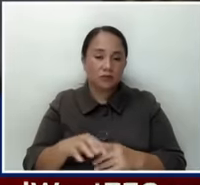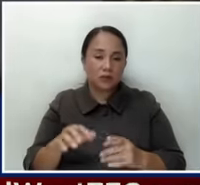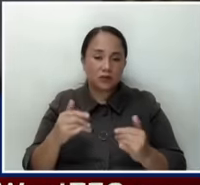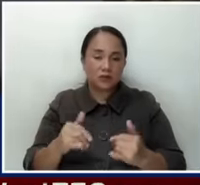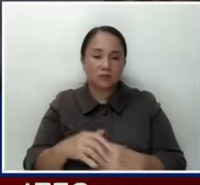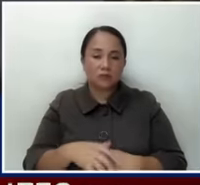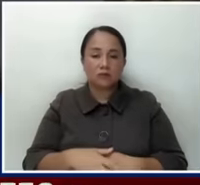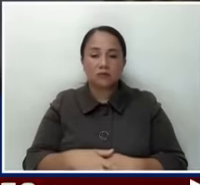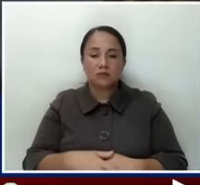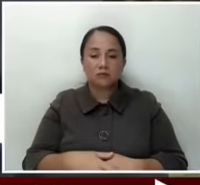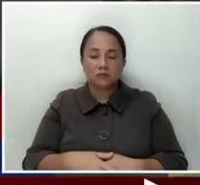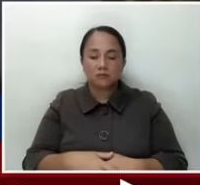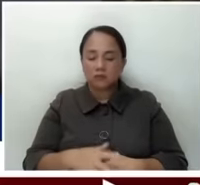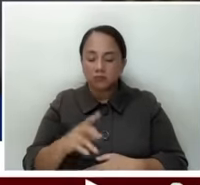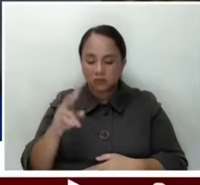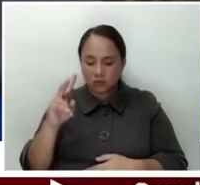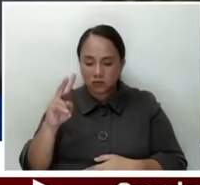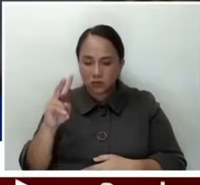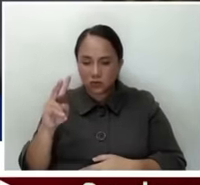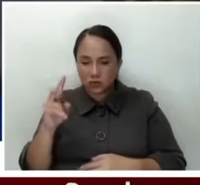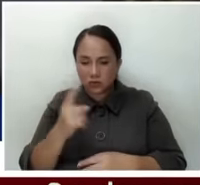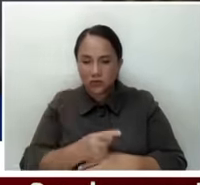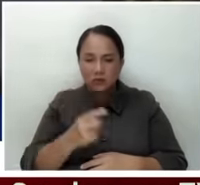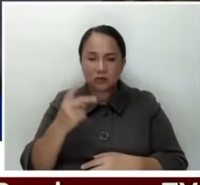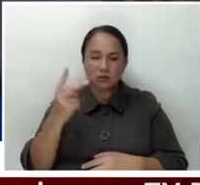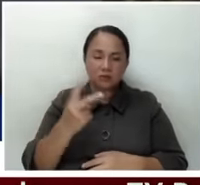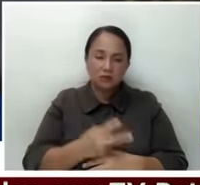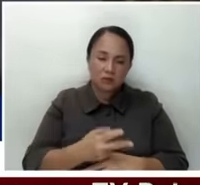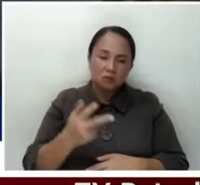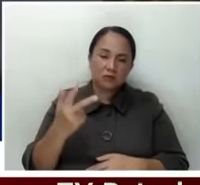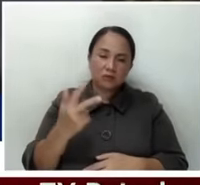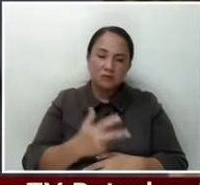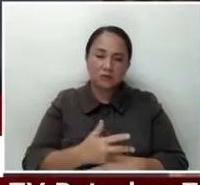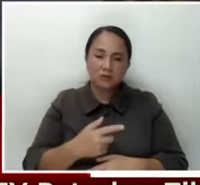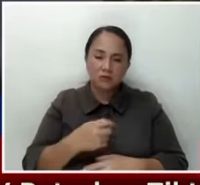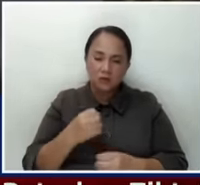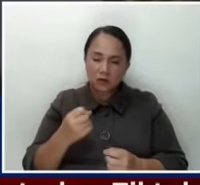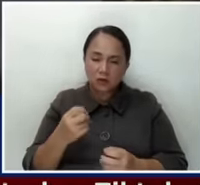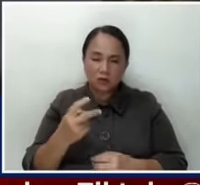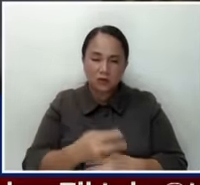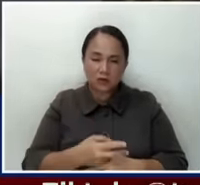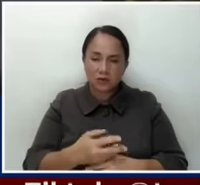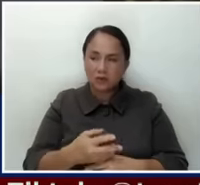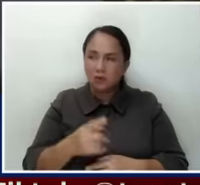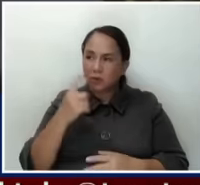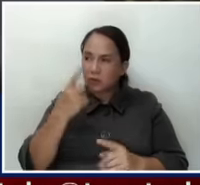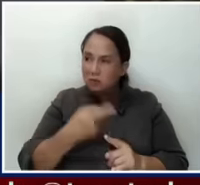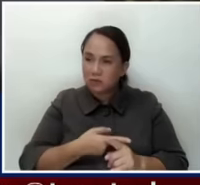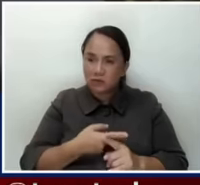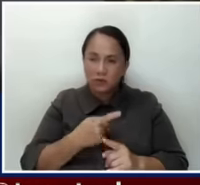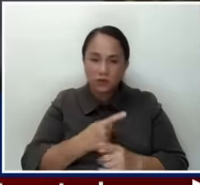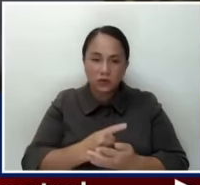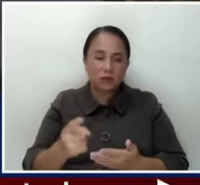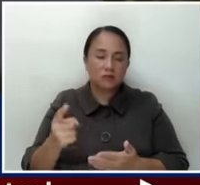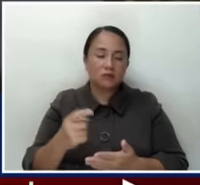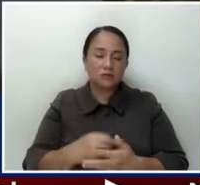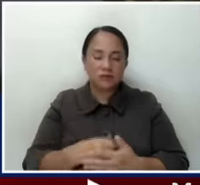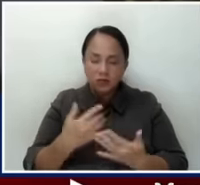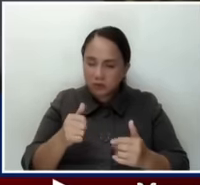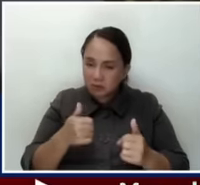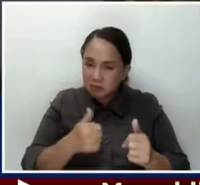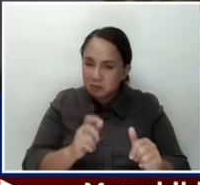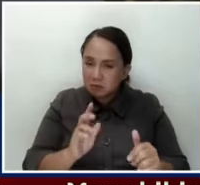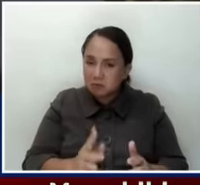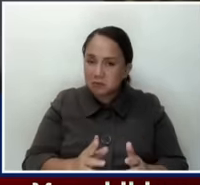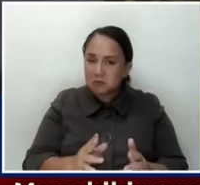araw, dalawang araw, nagpa-follow up pa rin ako. Ilang araw na, mag-selling ko, follow up pa rin ako. So,